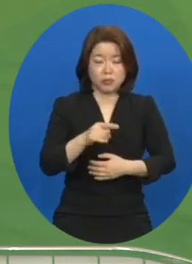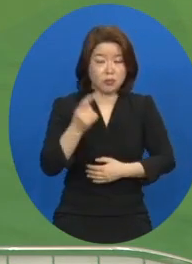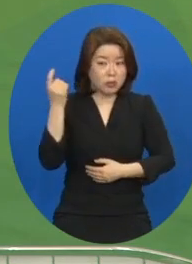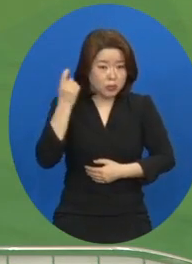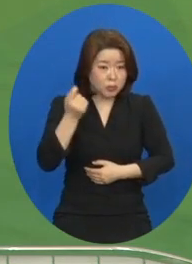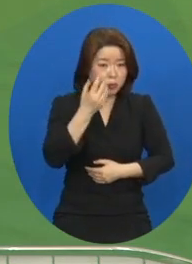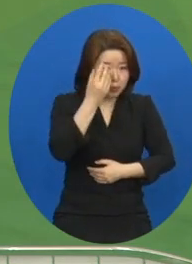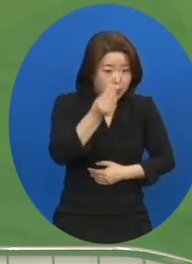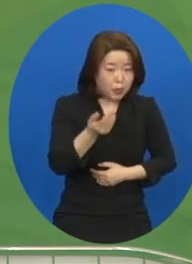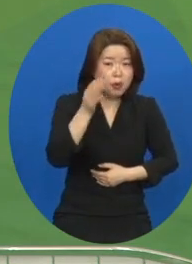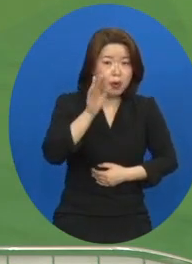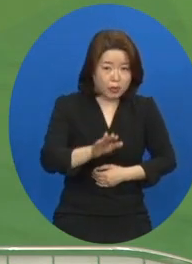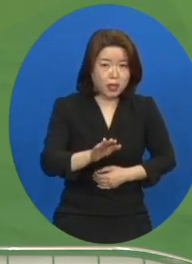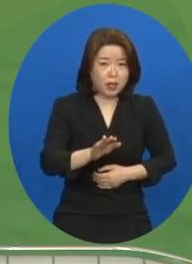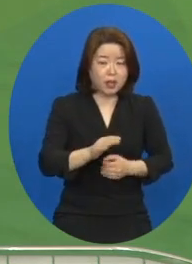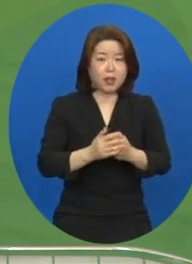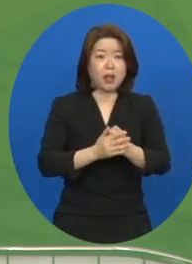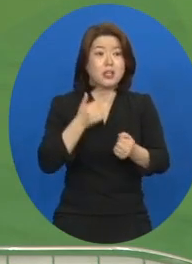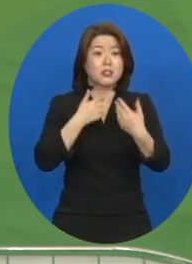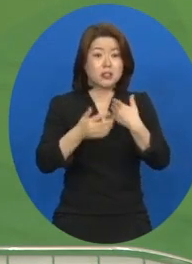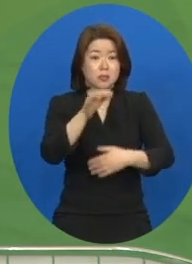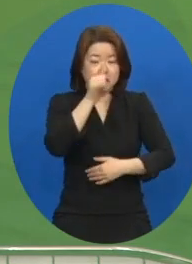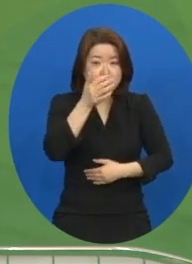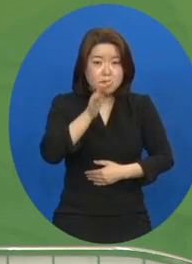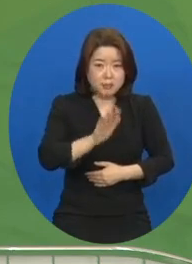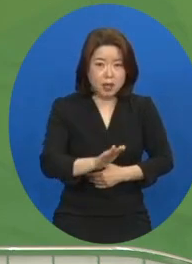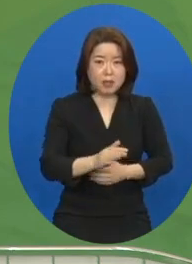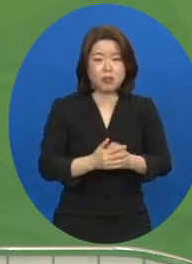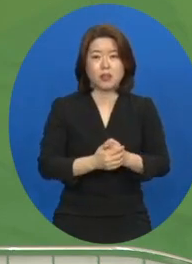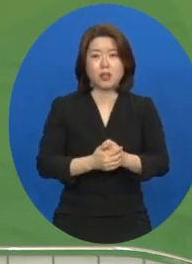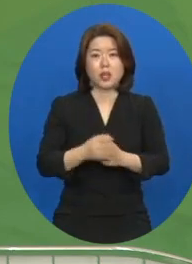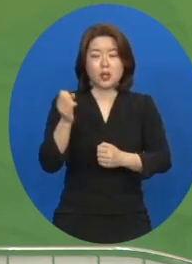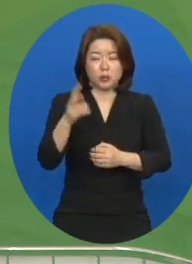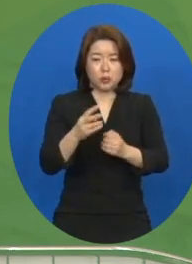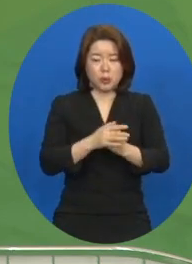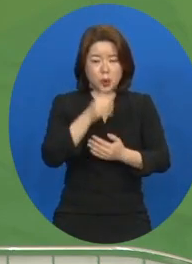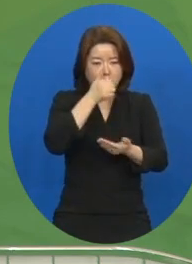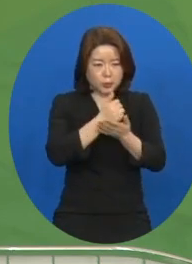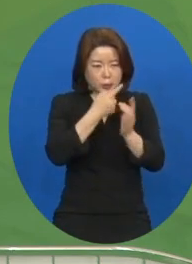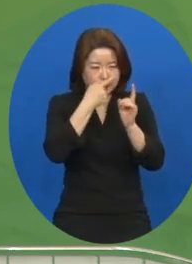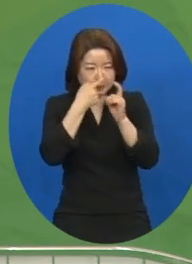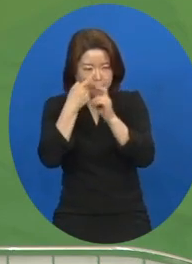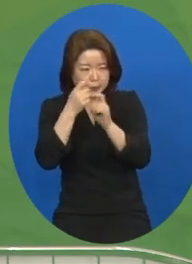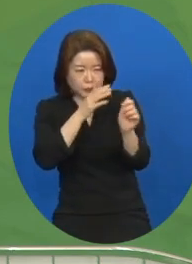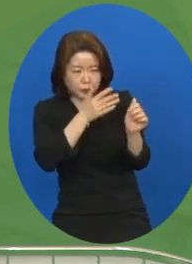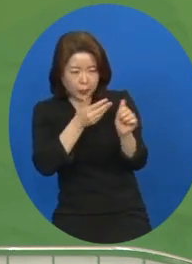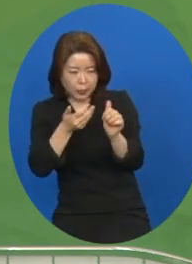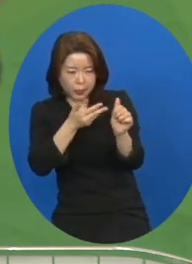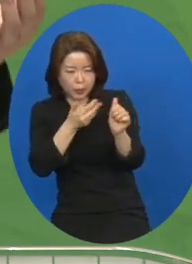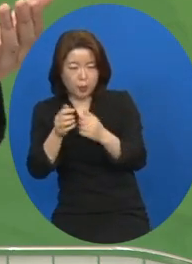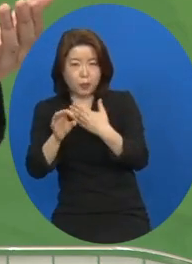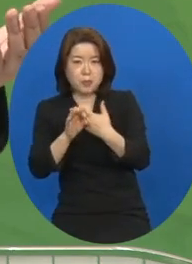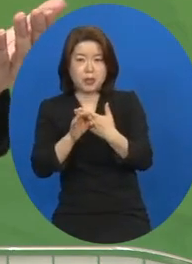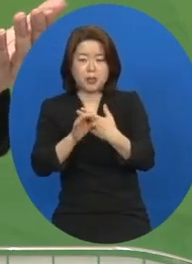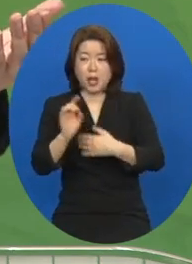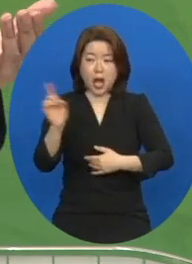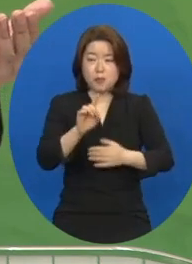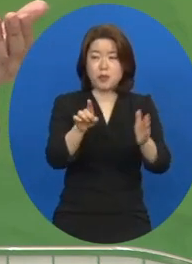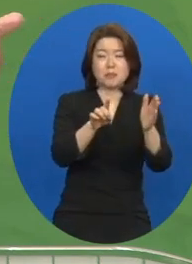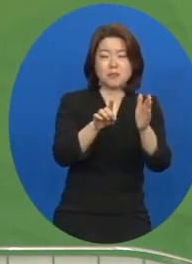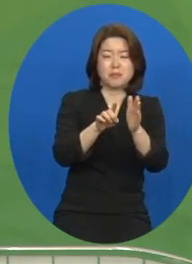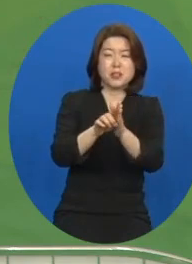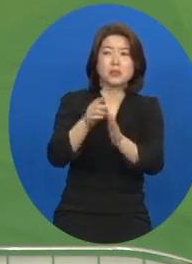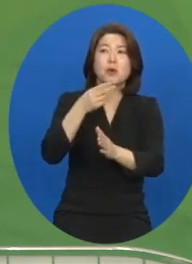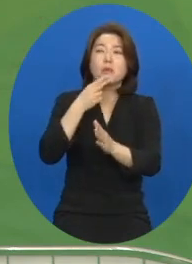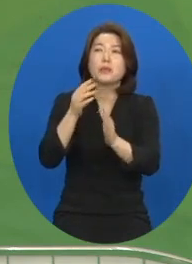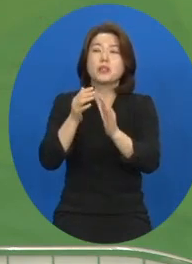듣고도 실제로 보고 체험했으면서도 또 죄의 유혹이 오면 아무것도 믿지 않는